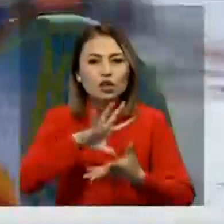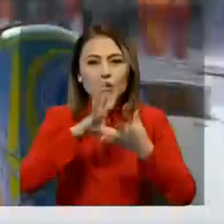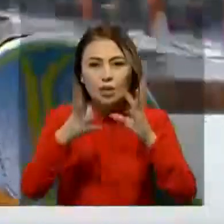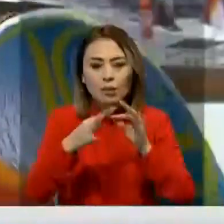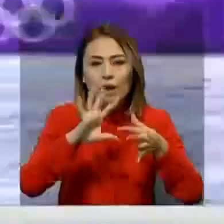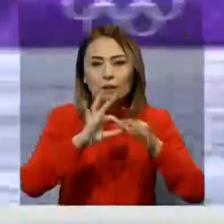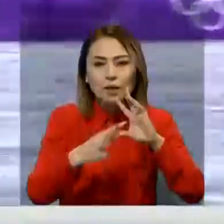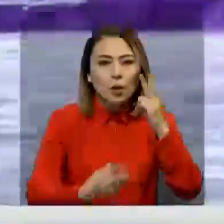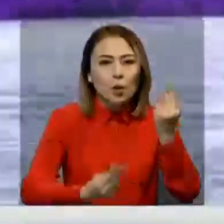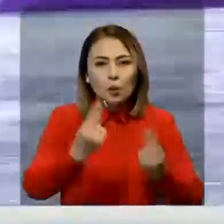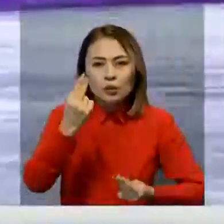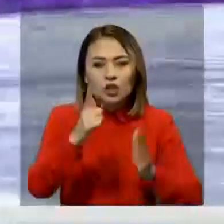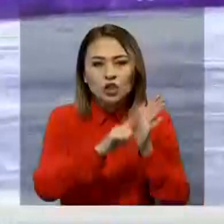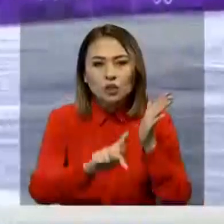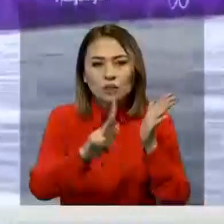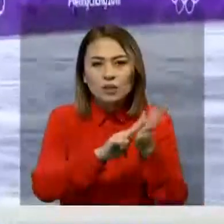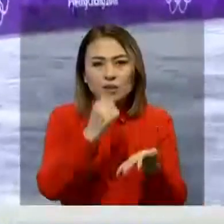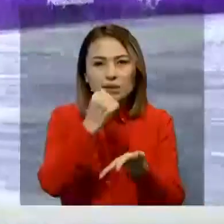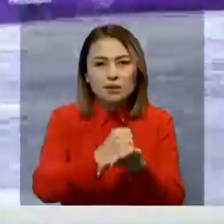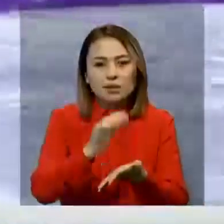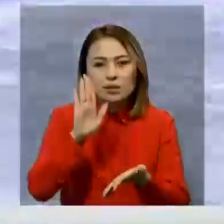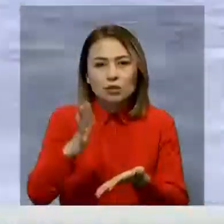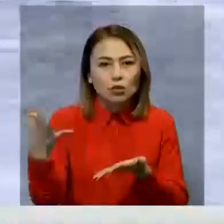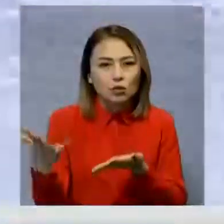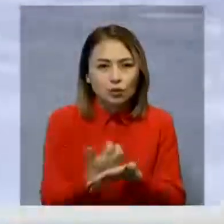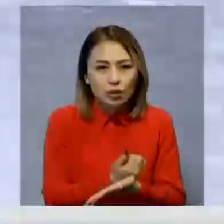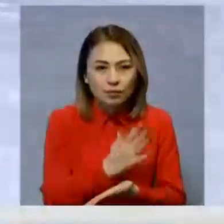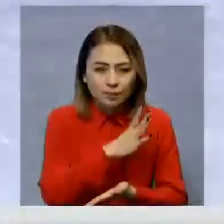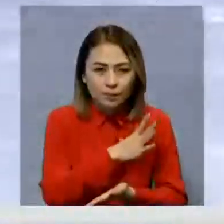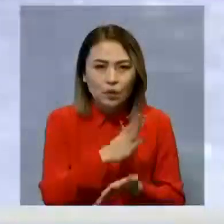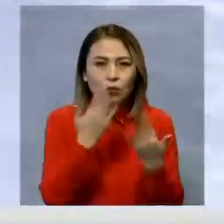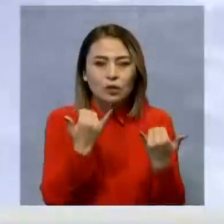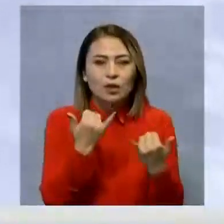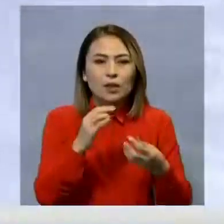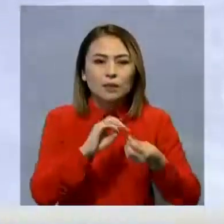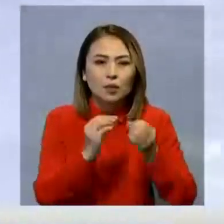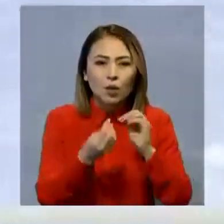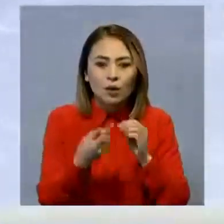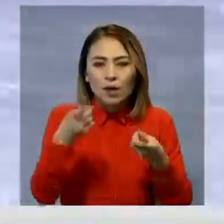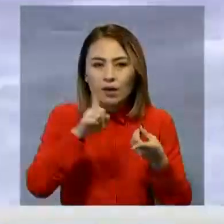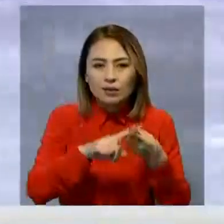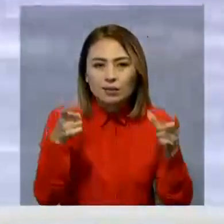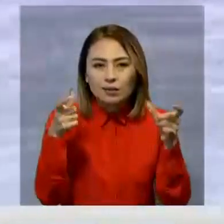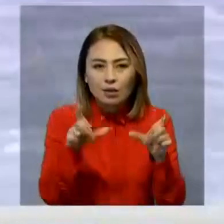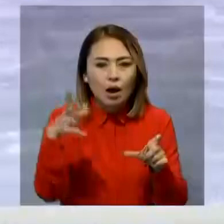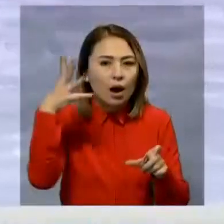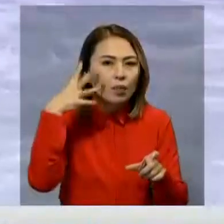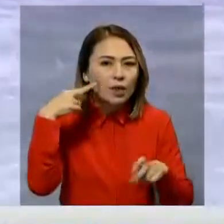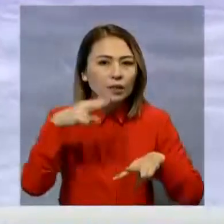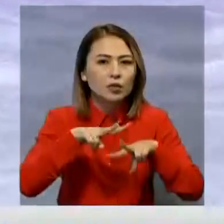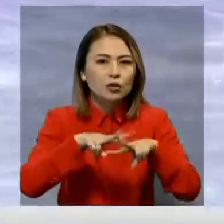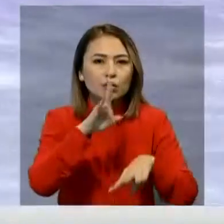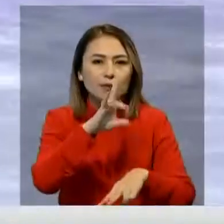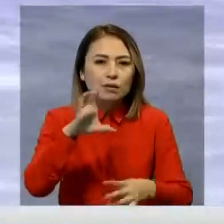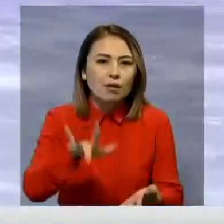ұшпақ. Жалпы олимпиада ойындарына 78 лицензия ұтқан ұлттық құрама бүгінде эпидахуалға байланысты Алматы,